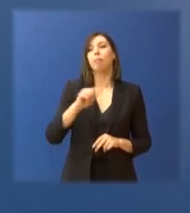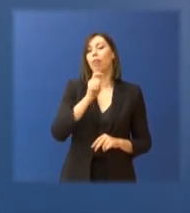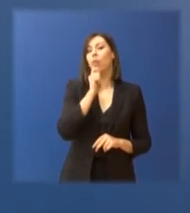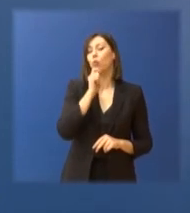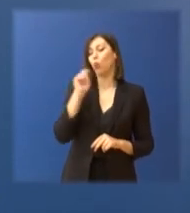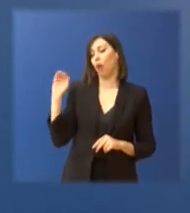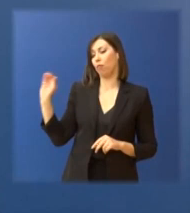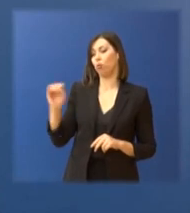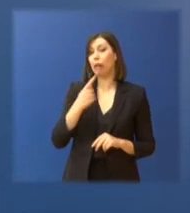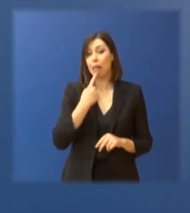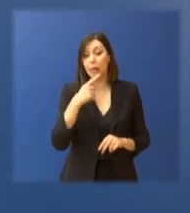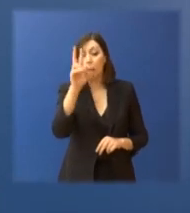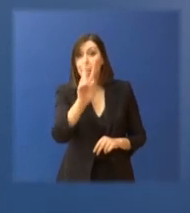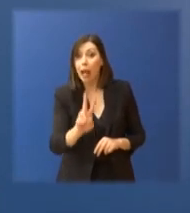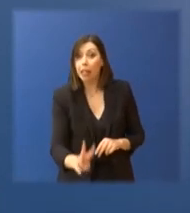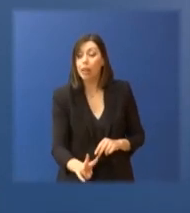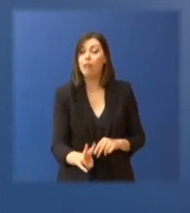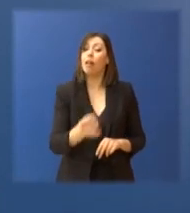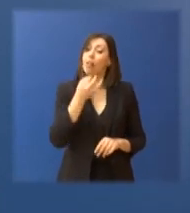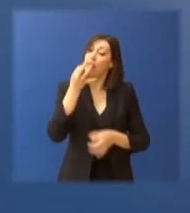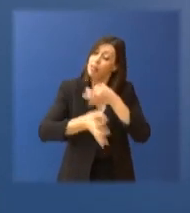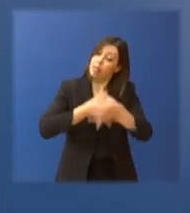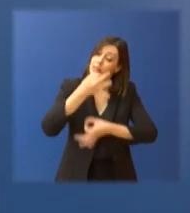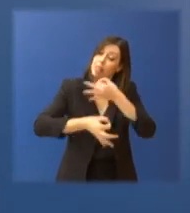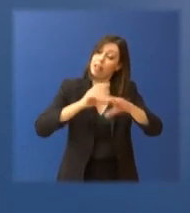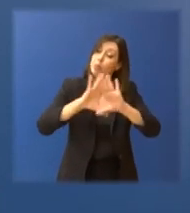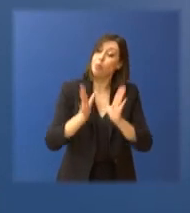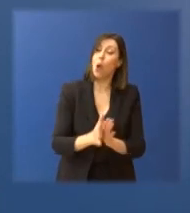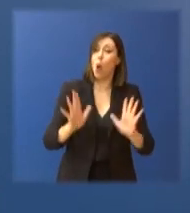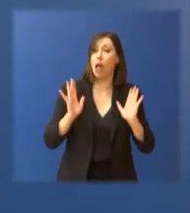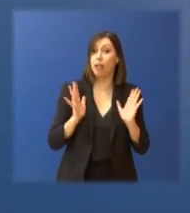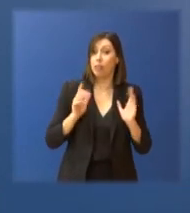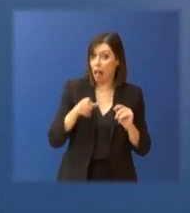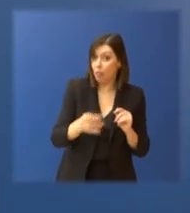Υπουργικό της Παρασκευής θα τα μάθουμε όλα, γιατί αν θα γίνει άλλο Υπουργικό, έτσι, αυτό.